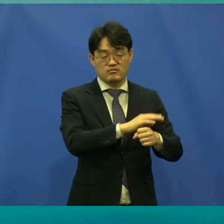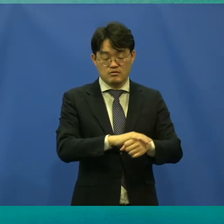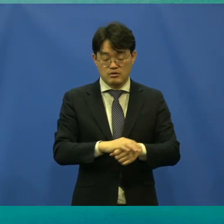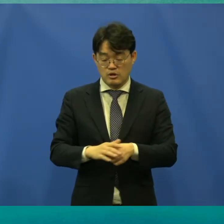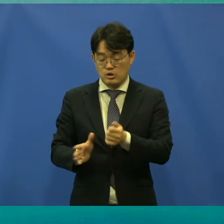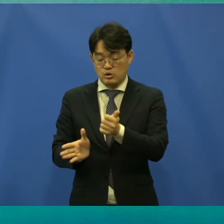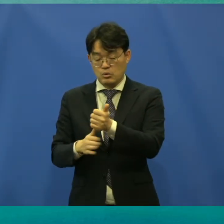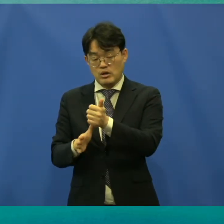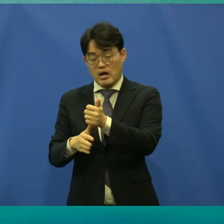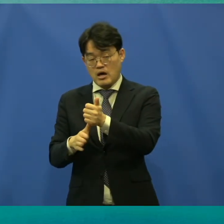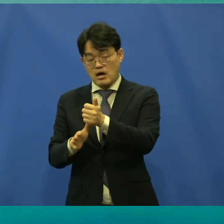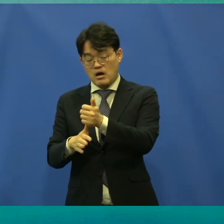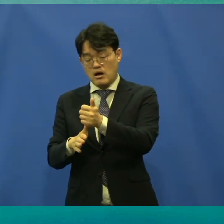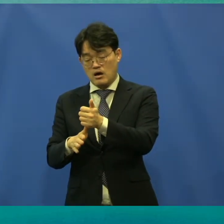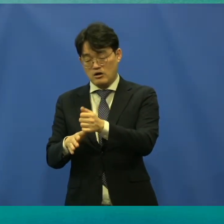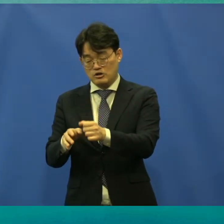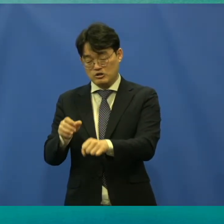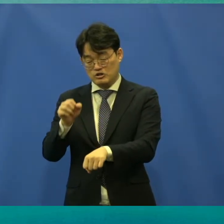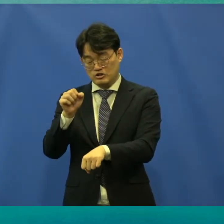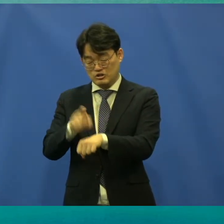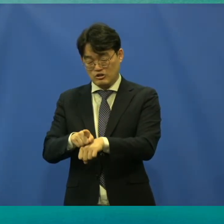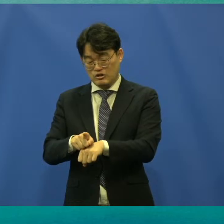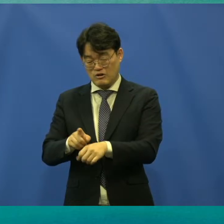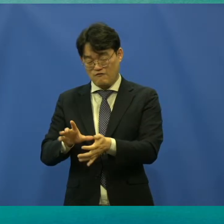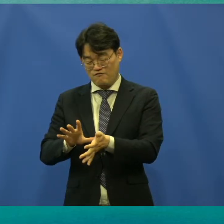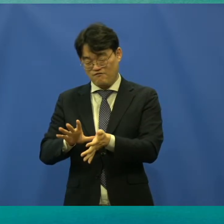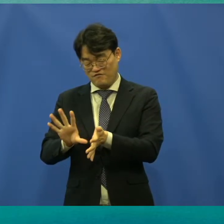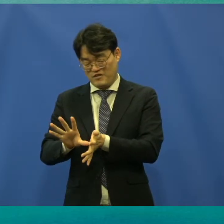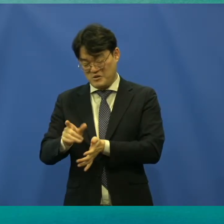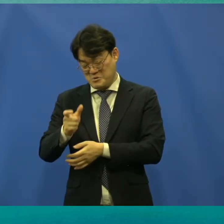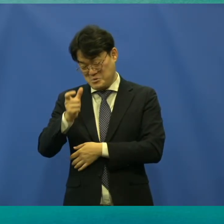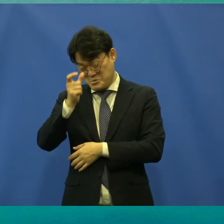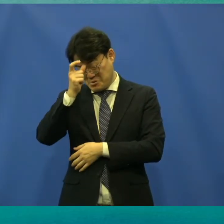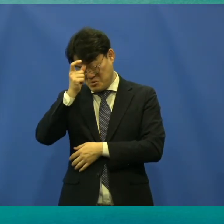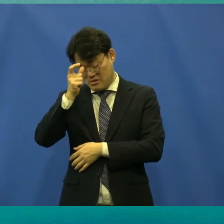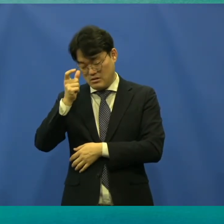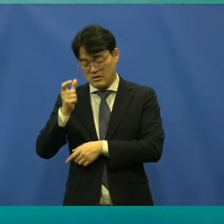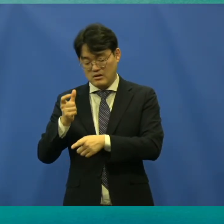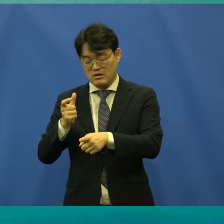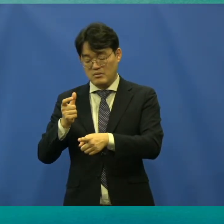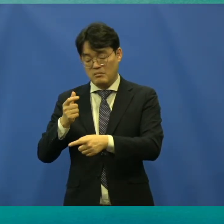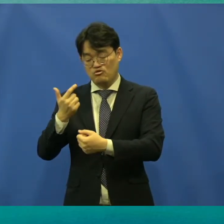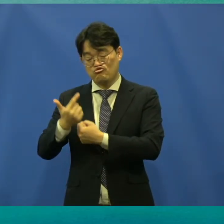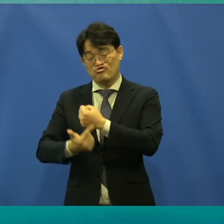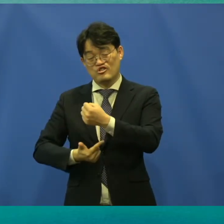불순종으로 똘똘 뭉쳐있고 고집불통의 요나라면 6년은 해야 됩니다.